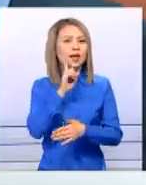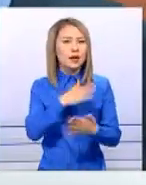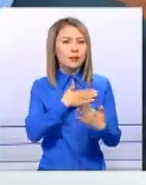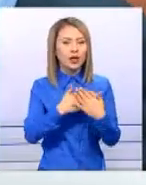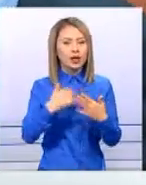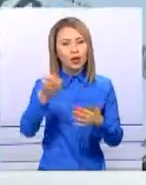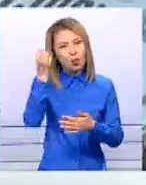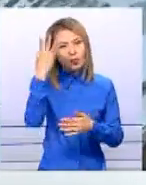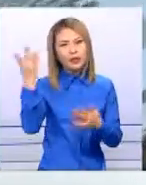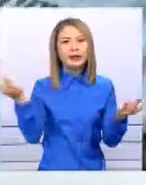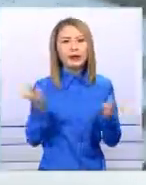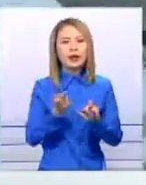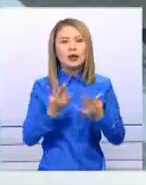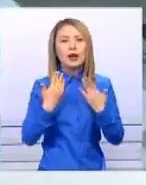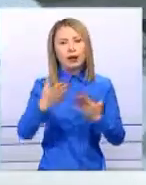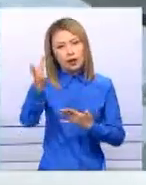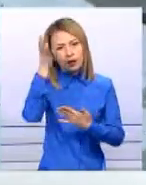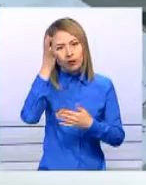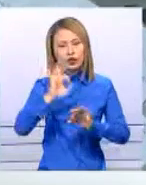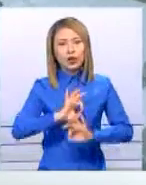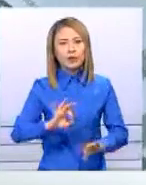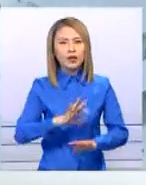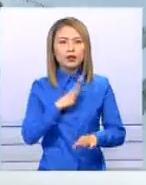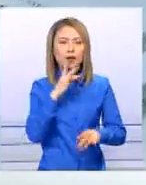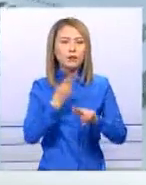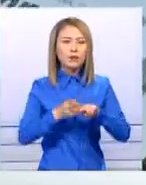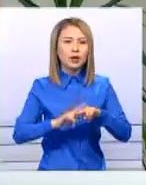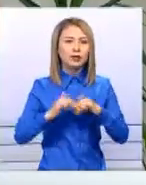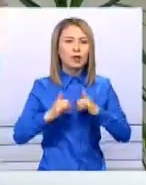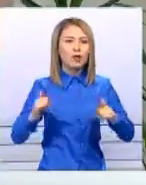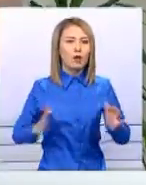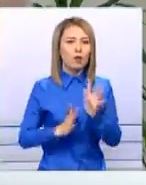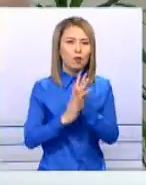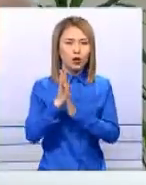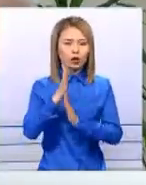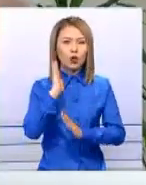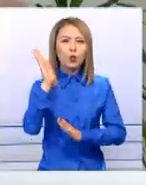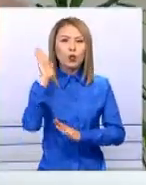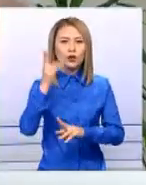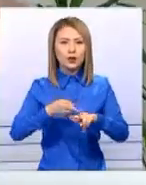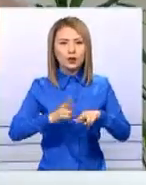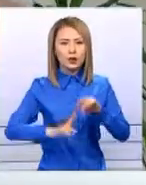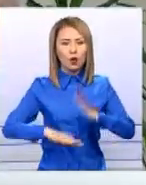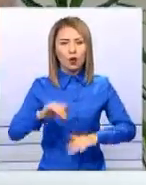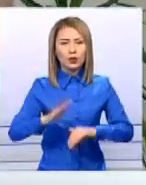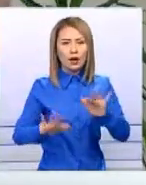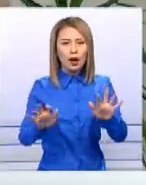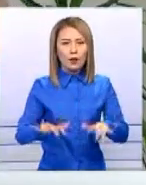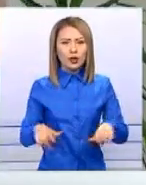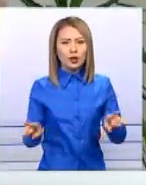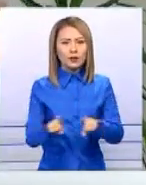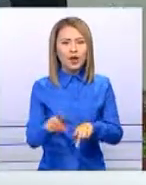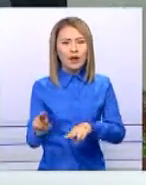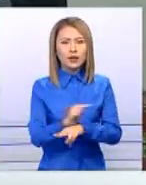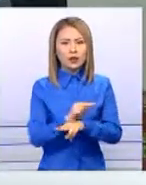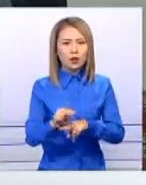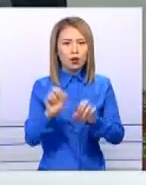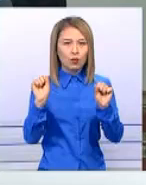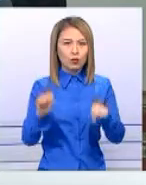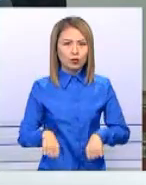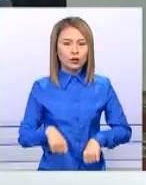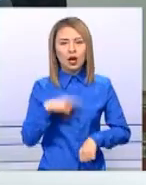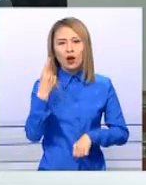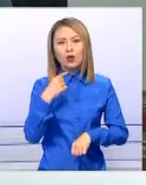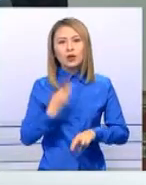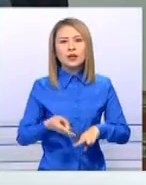әрі білікті болу керектігін айтты. Өйткені ғылым шапшаңдам келеді. Болашақта адамды құлтемірдің өзі компьютермен емдейтін жағдайға